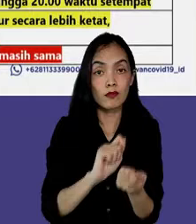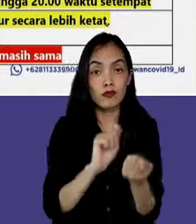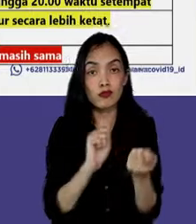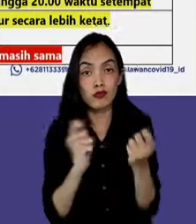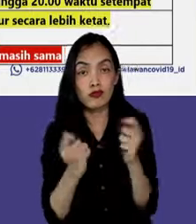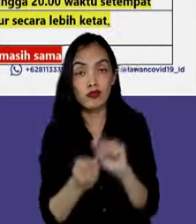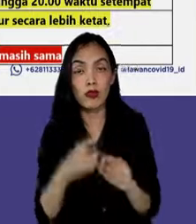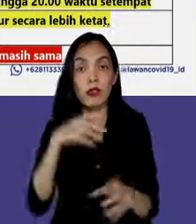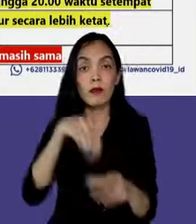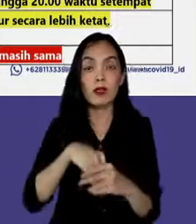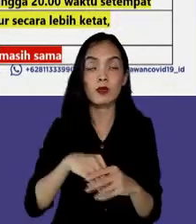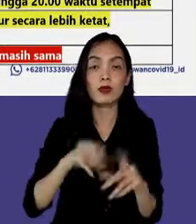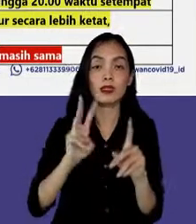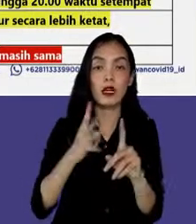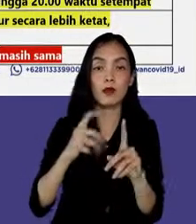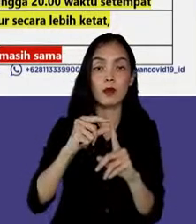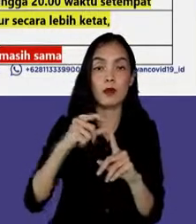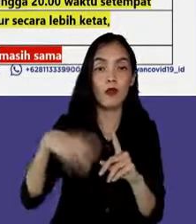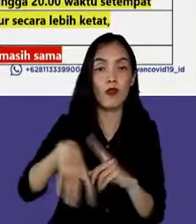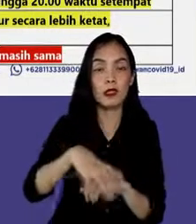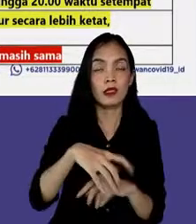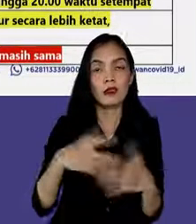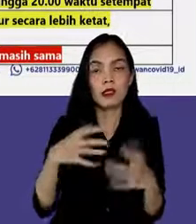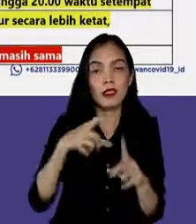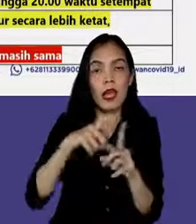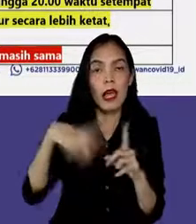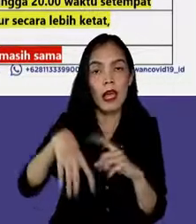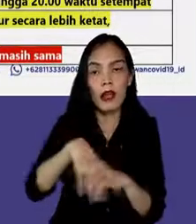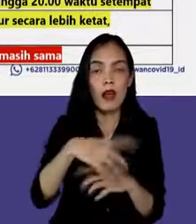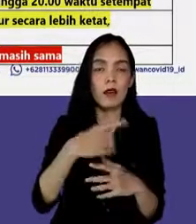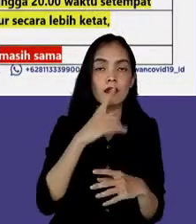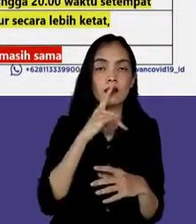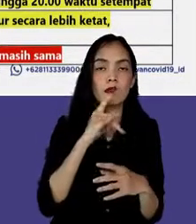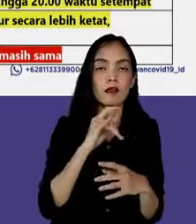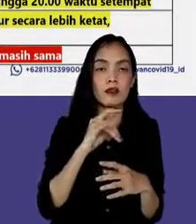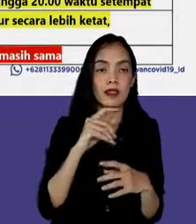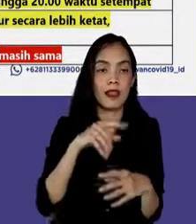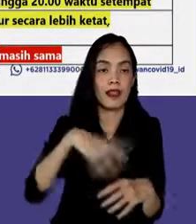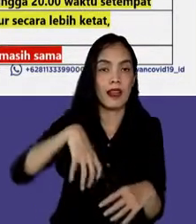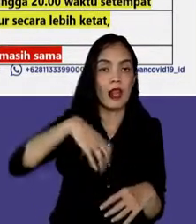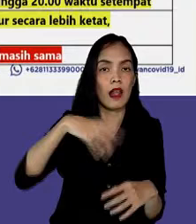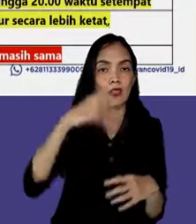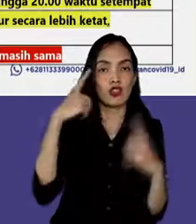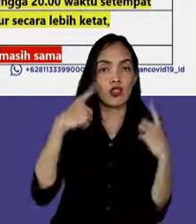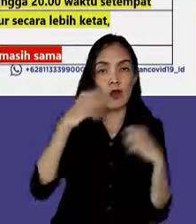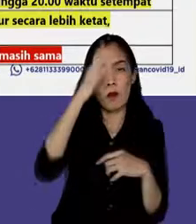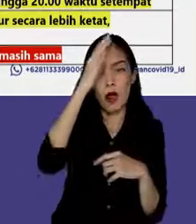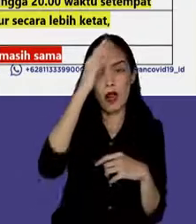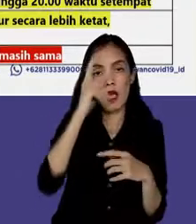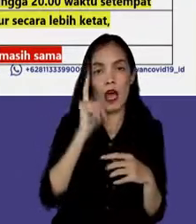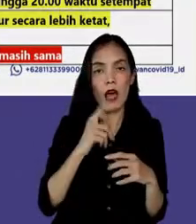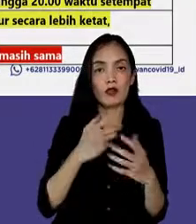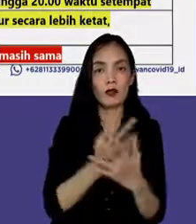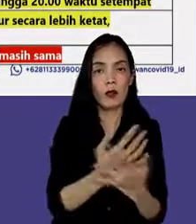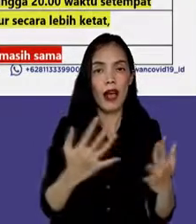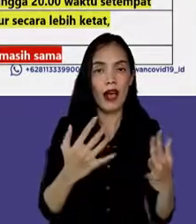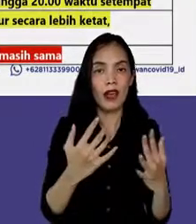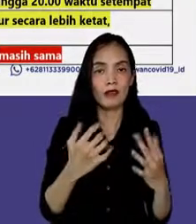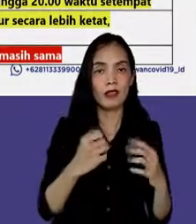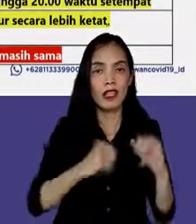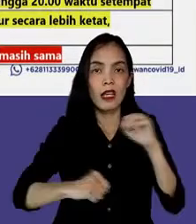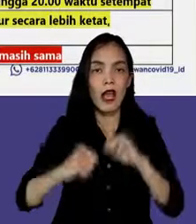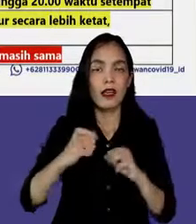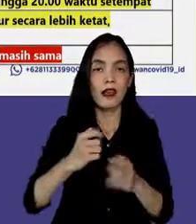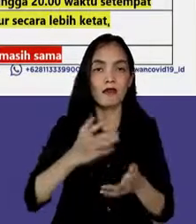13 kabupaten kota di wilayah jawa-bali yang minggu ini harus kembali menetapkan pembatasan kegiatan masyarakat